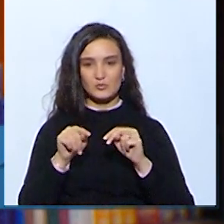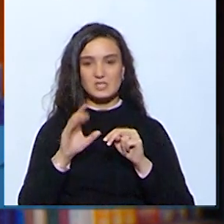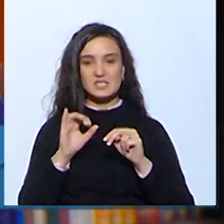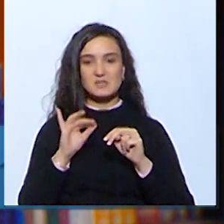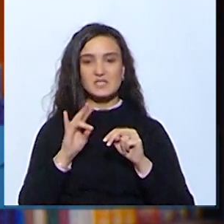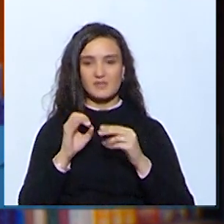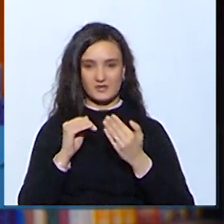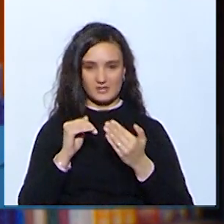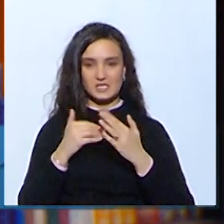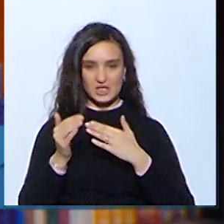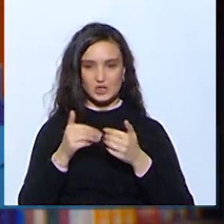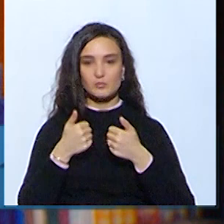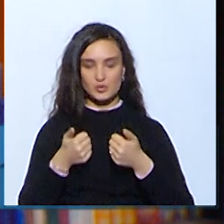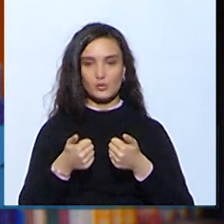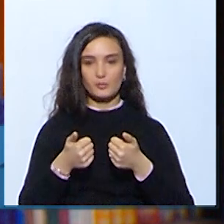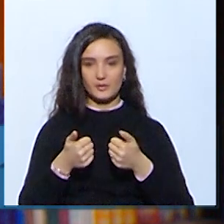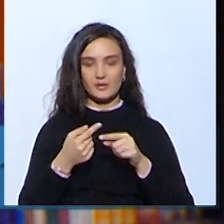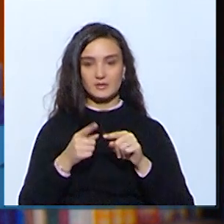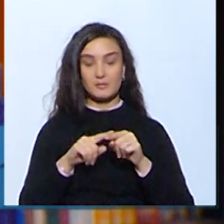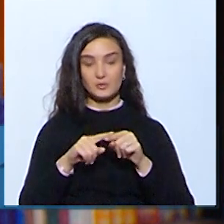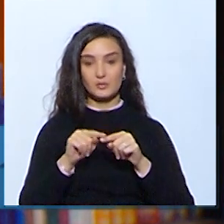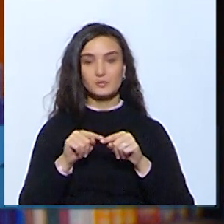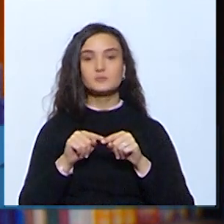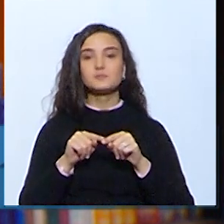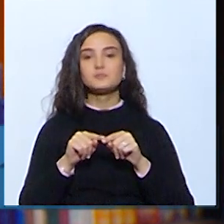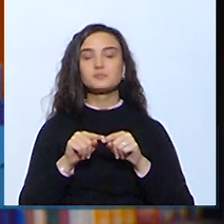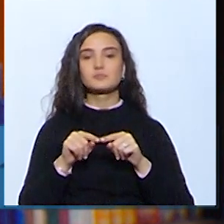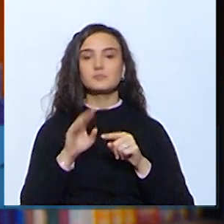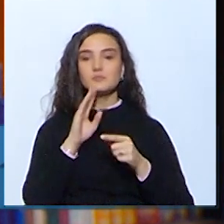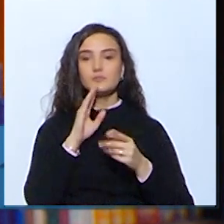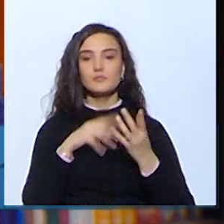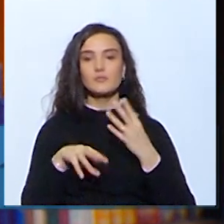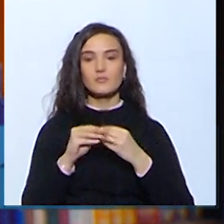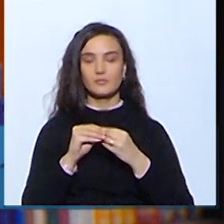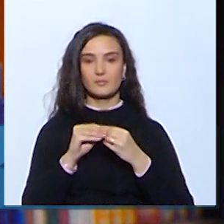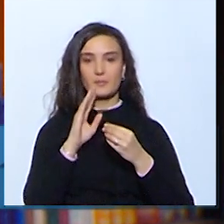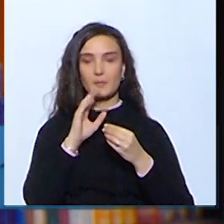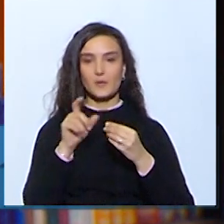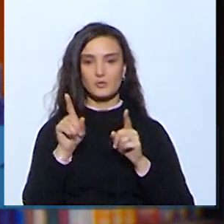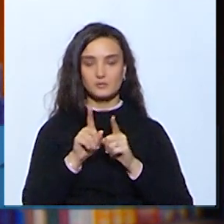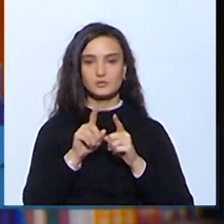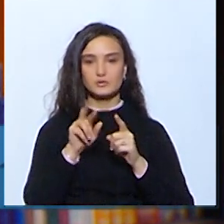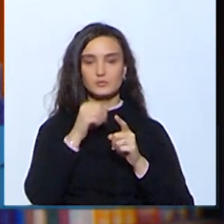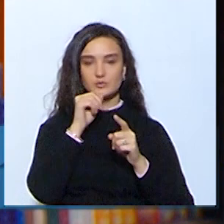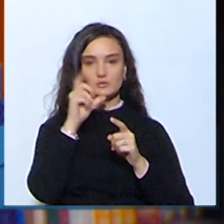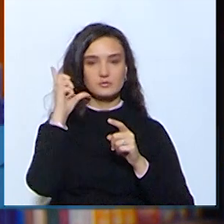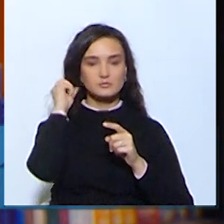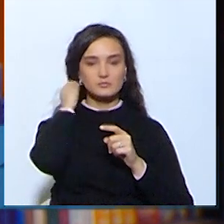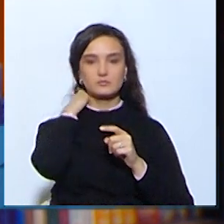ონკოგენური სიმსივნის ხელშემწყობი ფაქტორი არის და აქვე ვიტყვი განსაკუთრებით გოგონებში, აი გოგონებშიც კი და მოსდილებშიც,